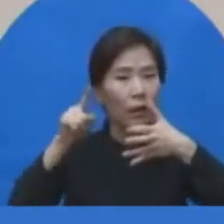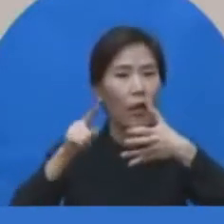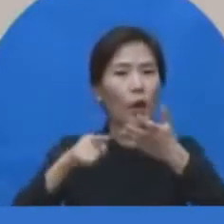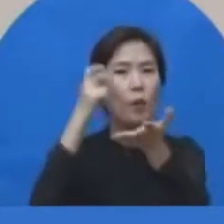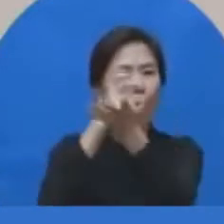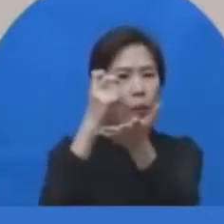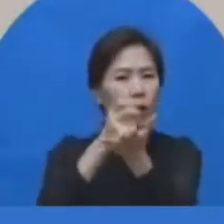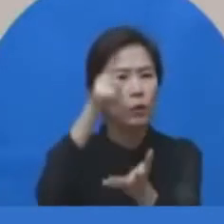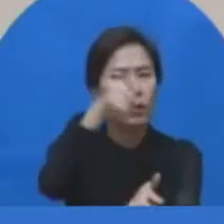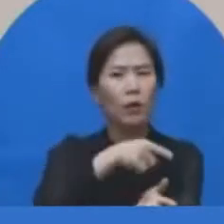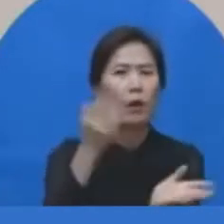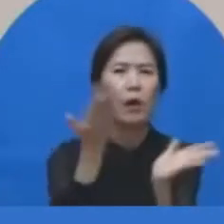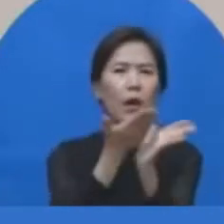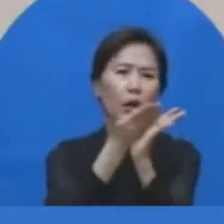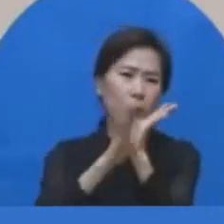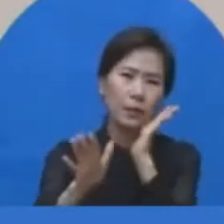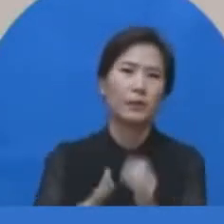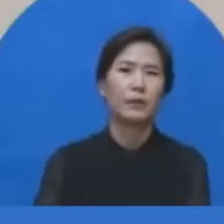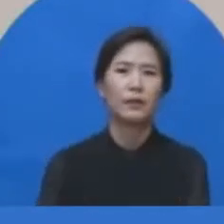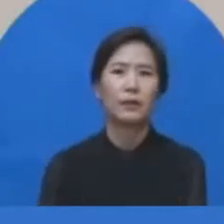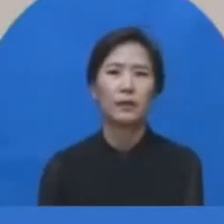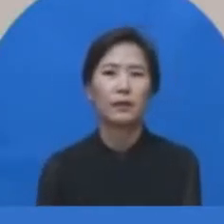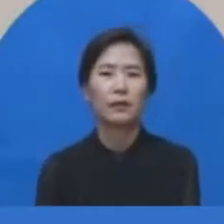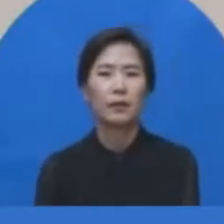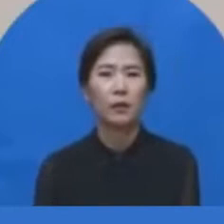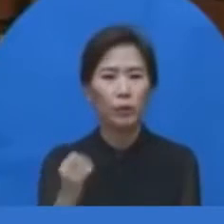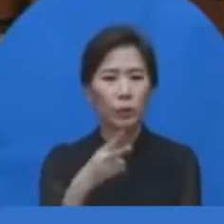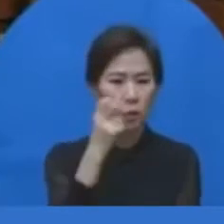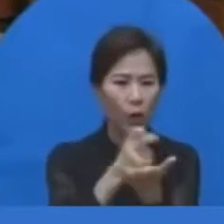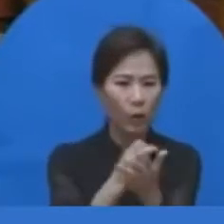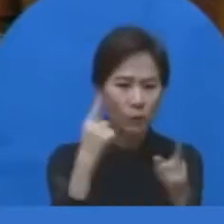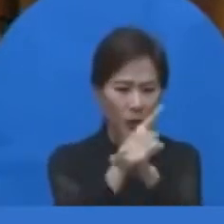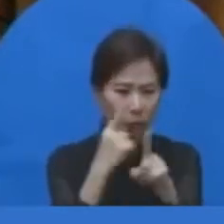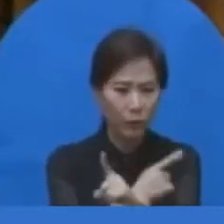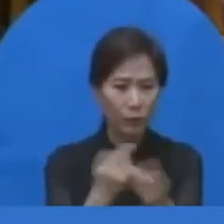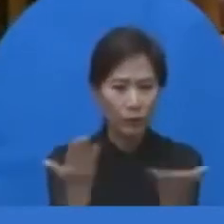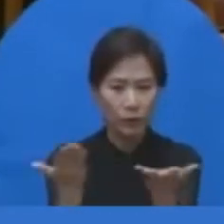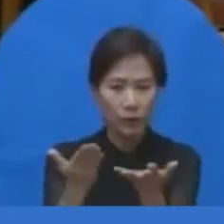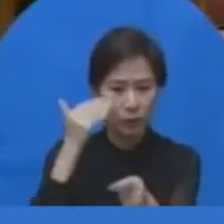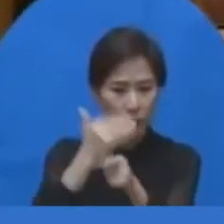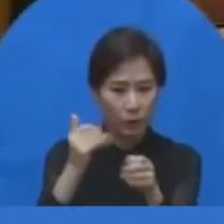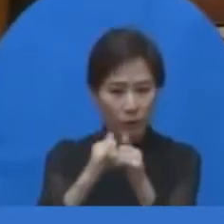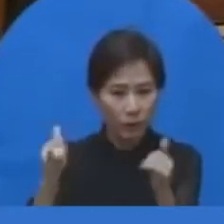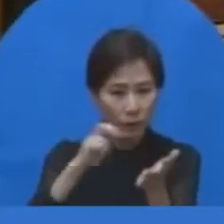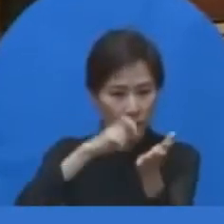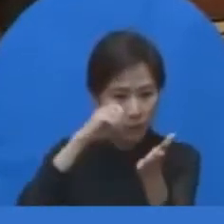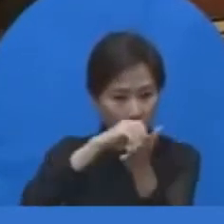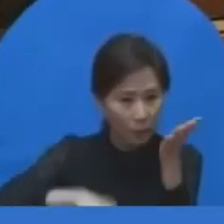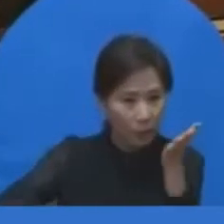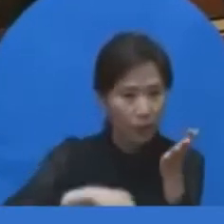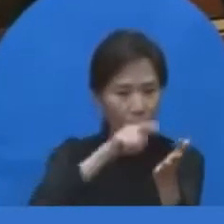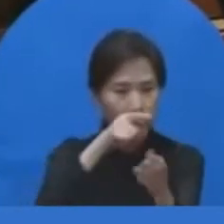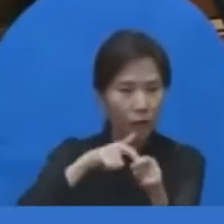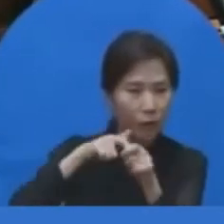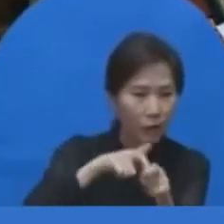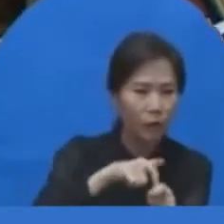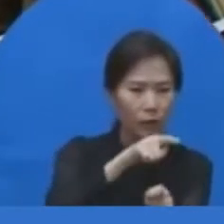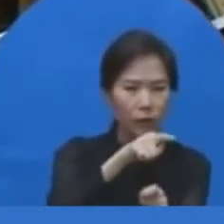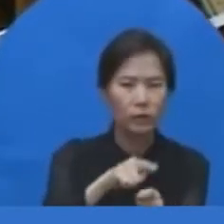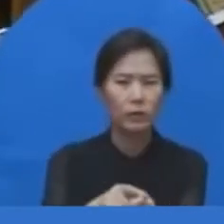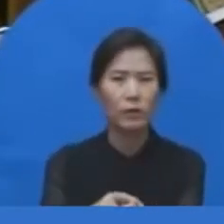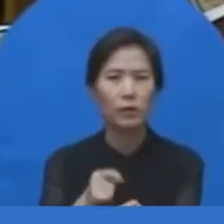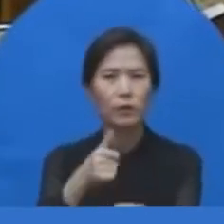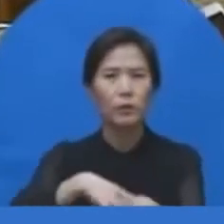그 관련 조항들을 그 고쳐라라고 하는 ILO의 근고, 결사의자유위원회의 근고가 2017년에 있었다는